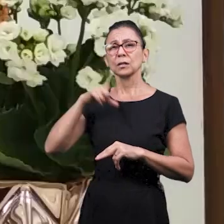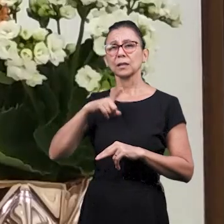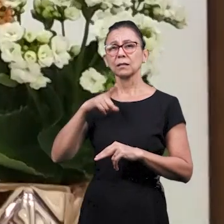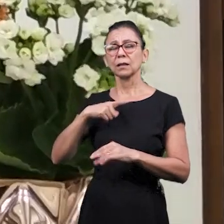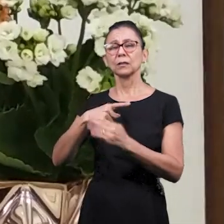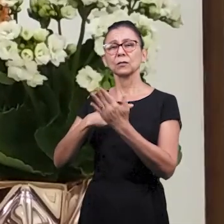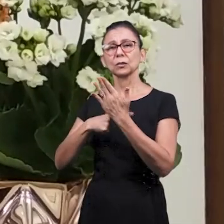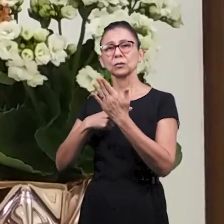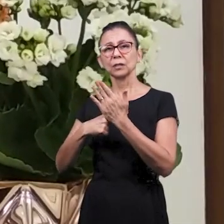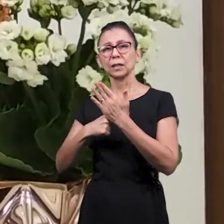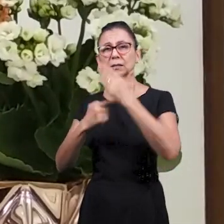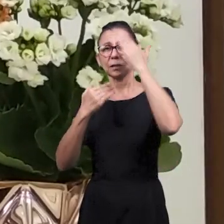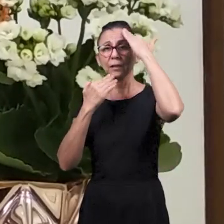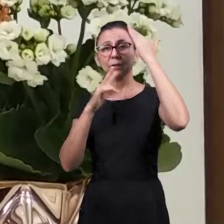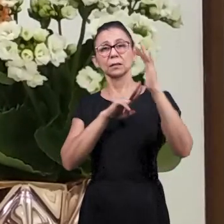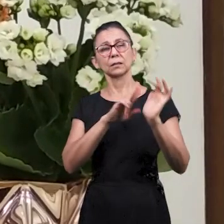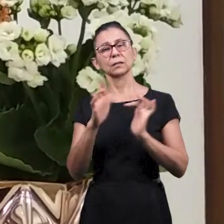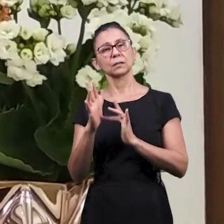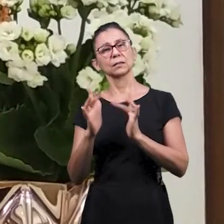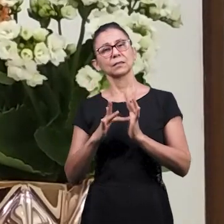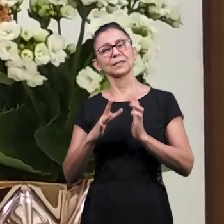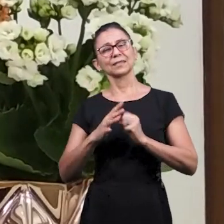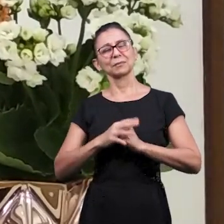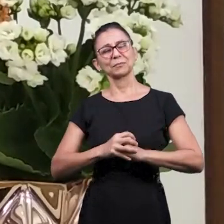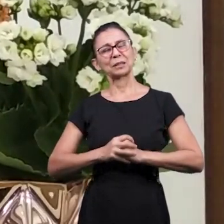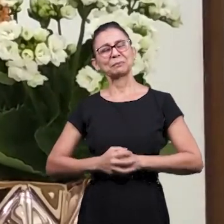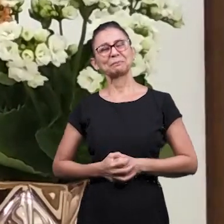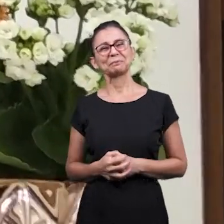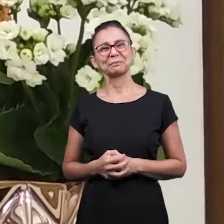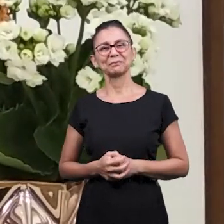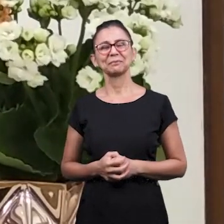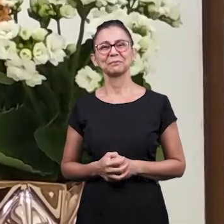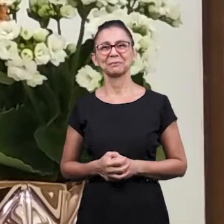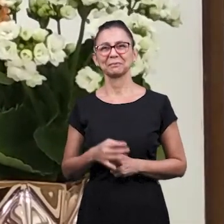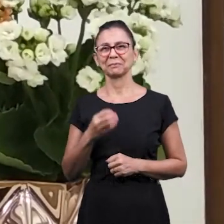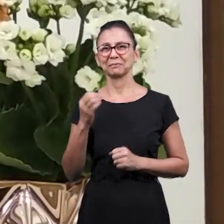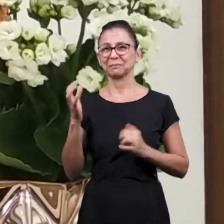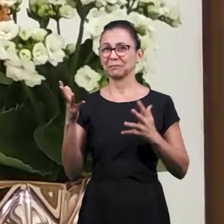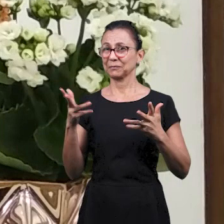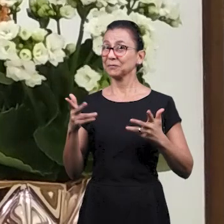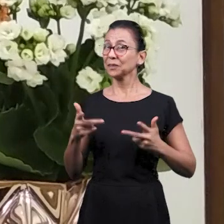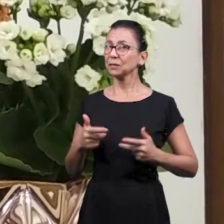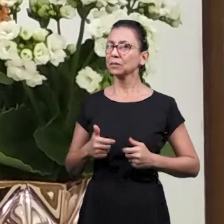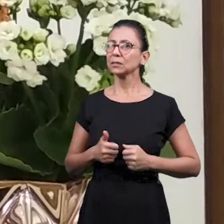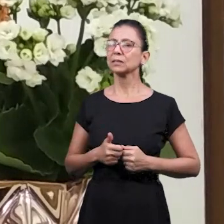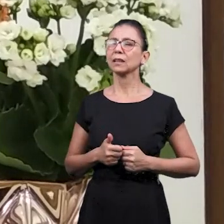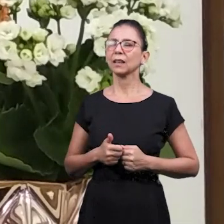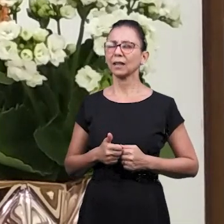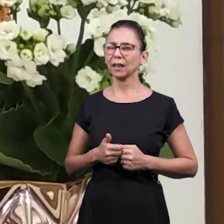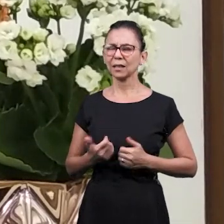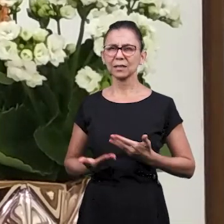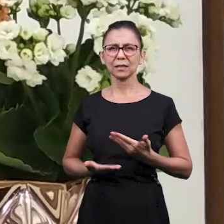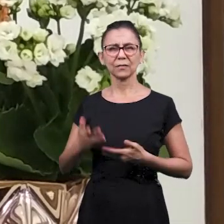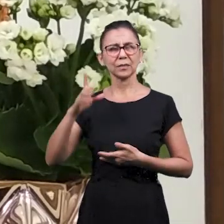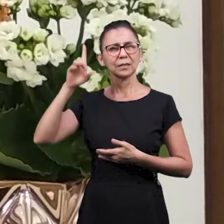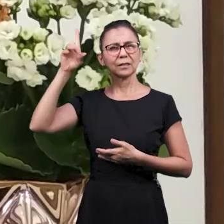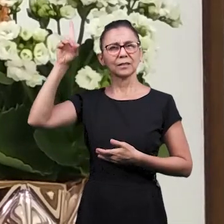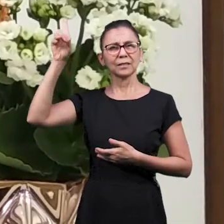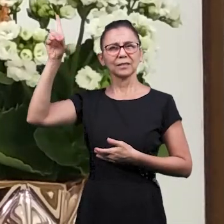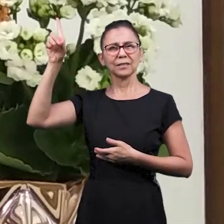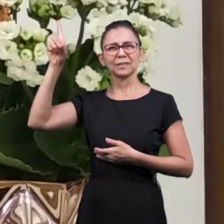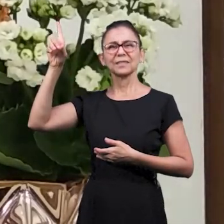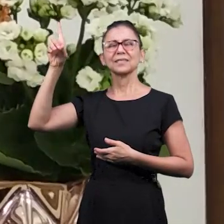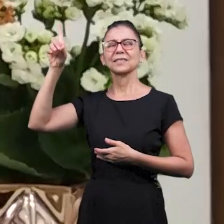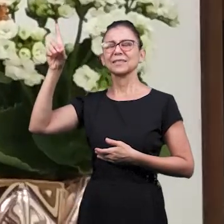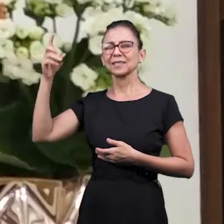Славим Тебя за все во имя Господа Иисуса. Аминь. Да будет прославлено имя Господне. Это чудесно,